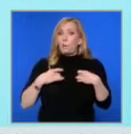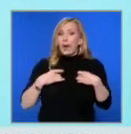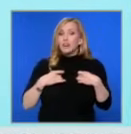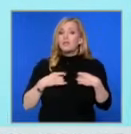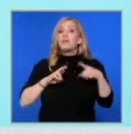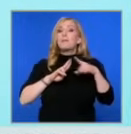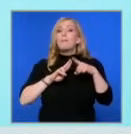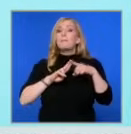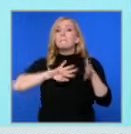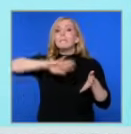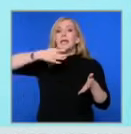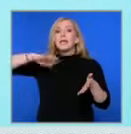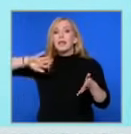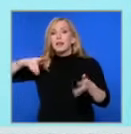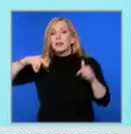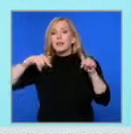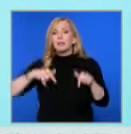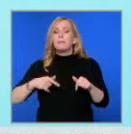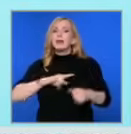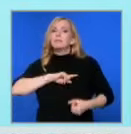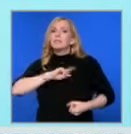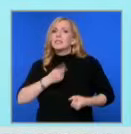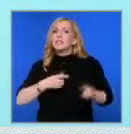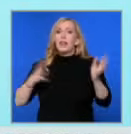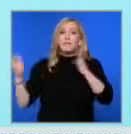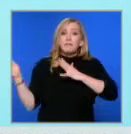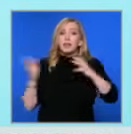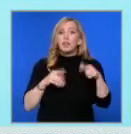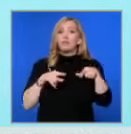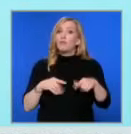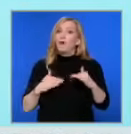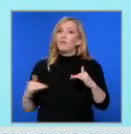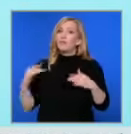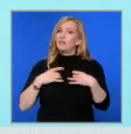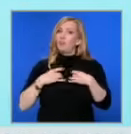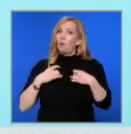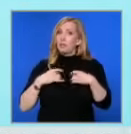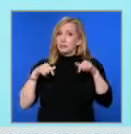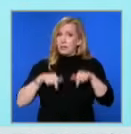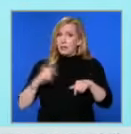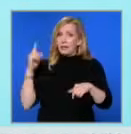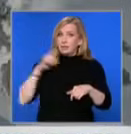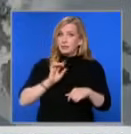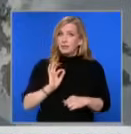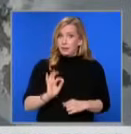във високите части на планината, както и силния вятър, увеличават лавинната опасност тези дни.